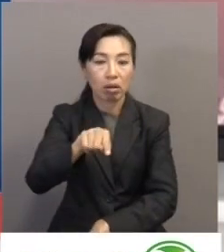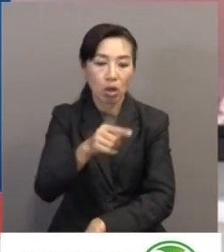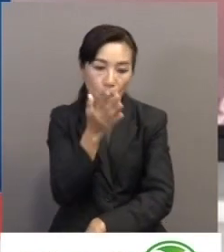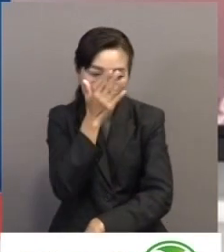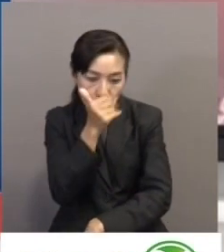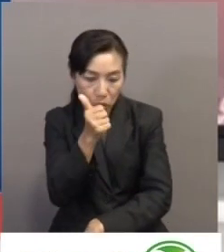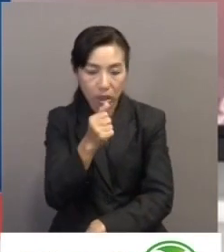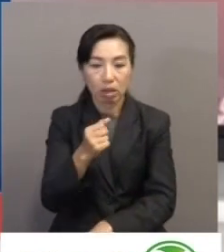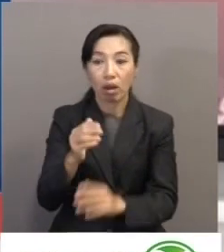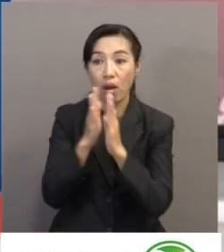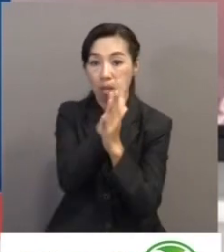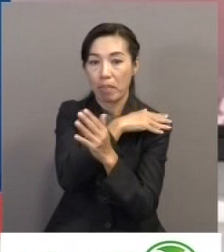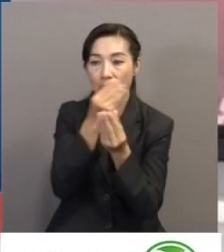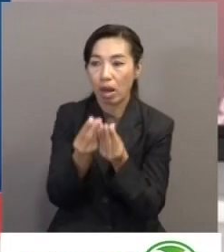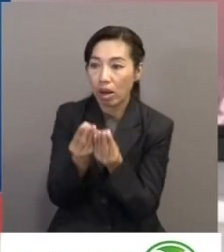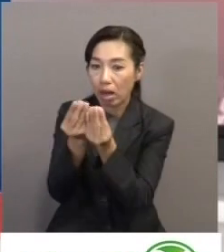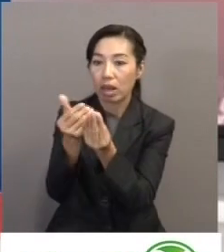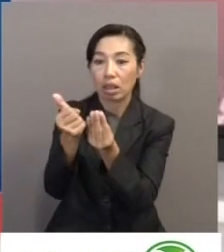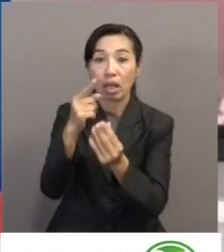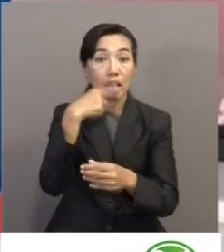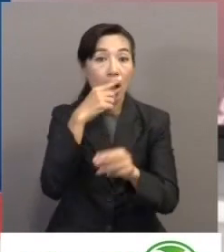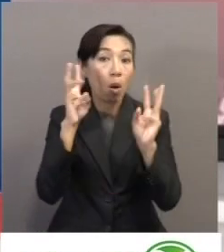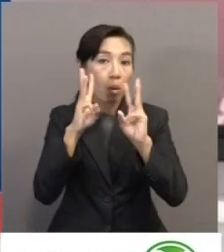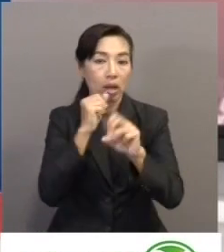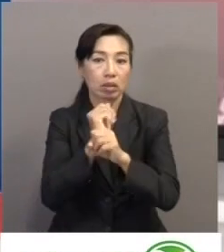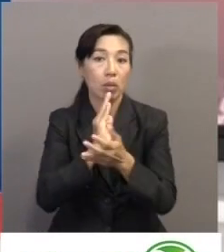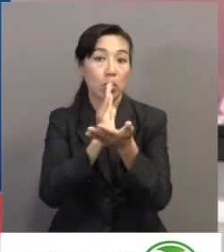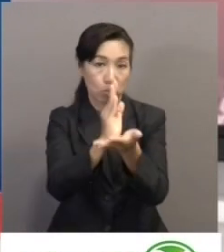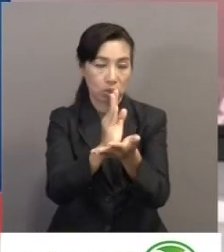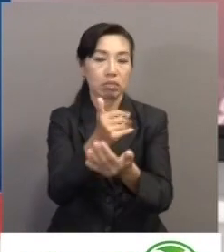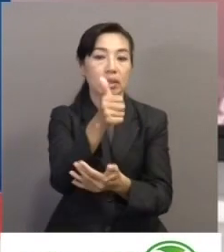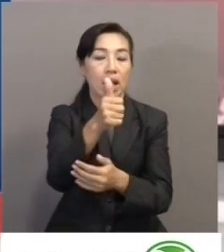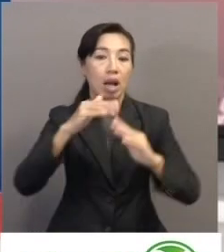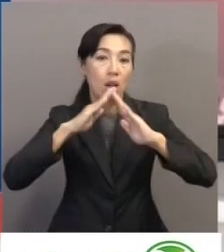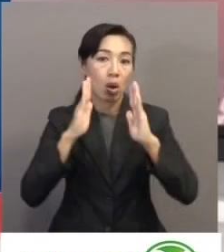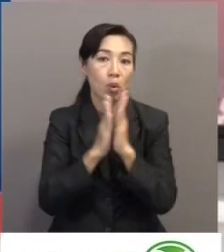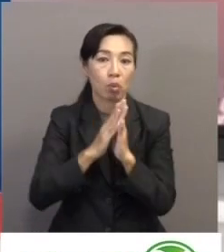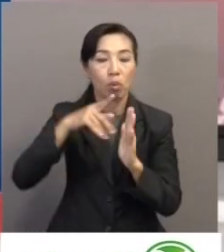ระก็ได้ใครมีโอกาสนะครับสามารถไปทำบุญกันได้ครับวันข้าวพรรษานี้ที่วัดพุทธบาทจังหวัดสระบุรีครับ